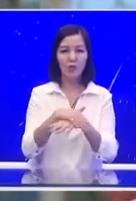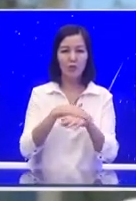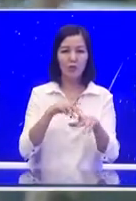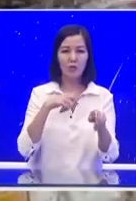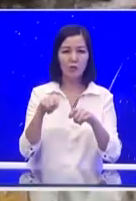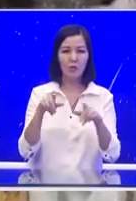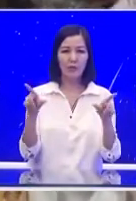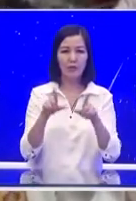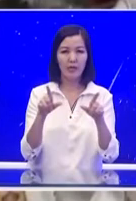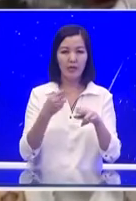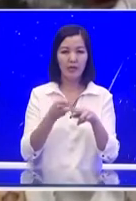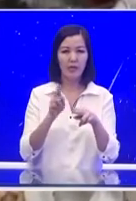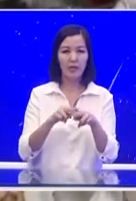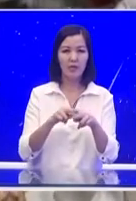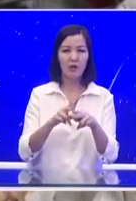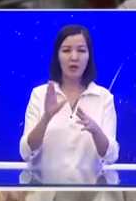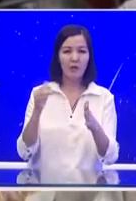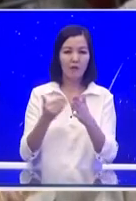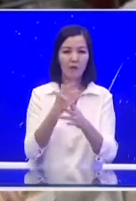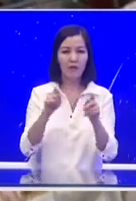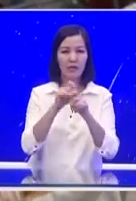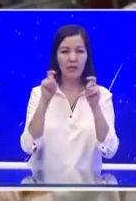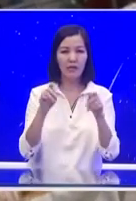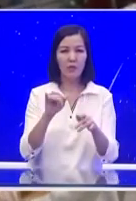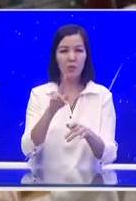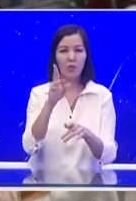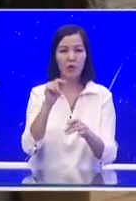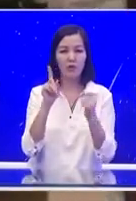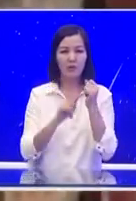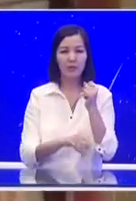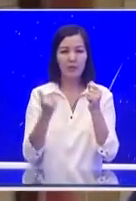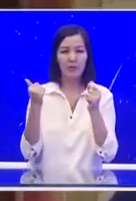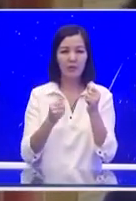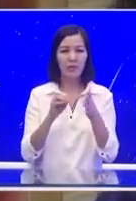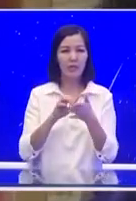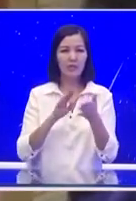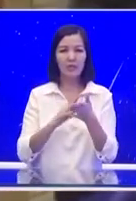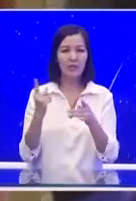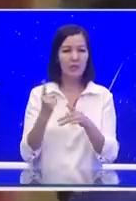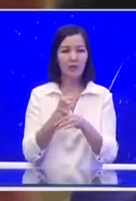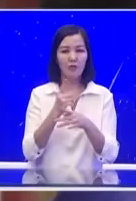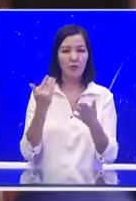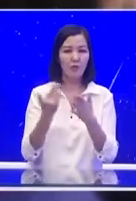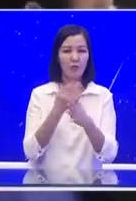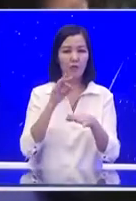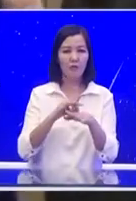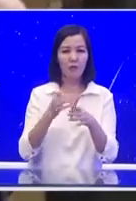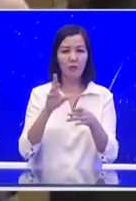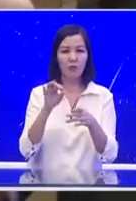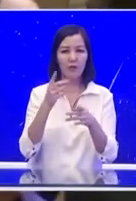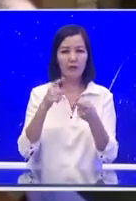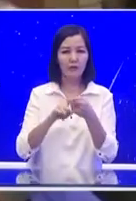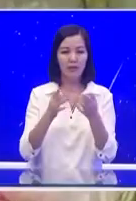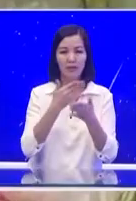супермаркеты, некоторые из которых уже вновь открылись. В Ухане за последнюю неделю не зафиксировано ни одного нового случая